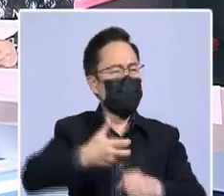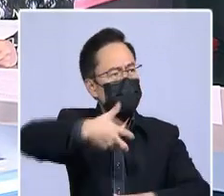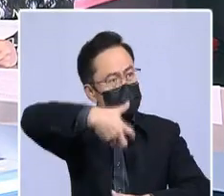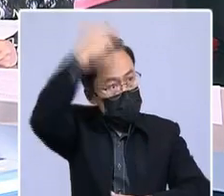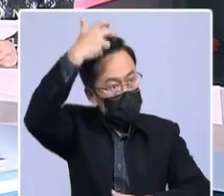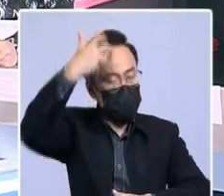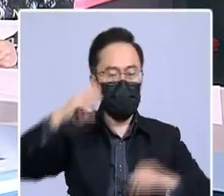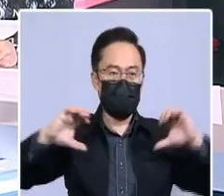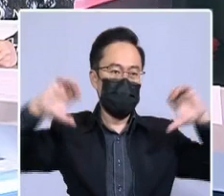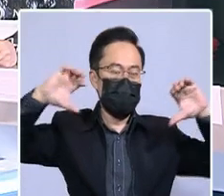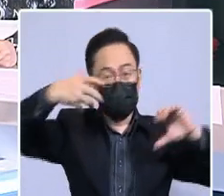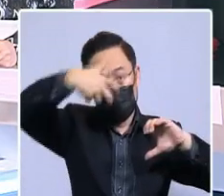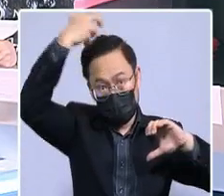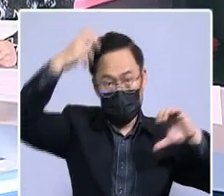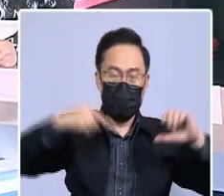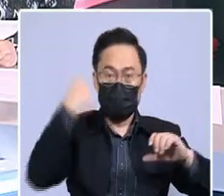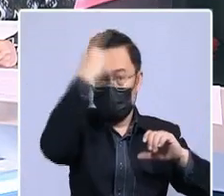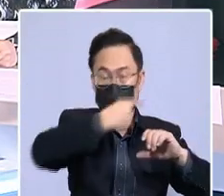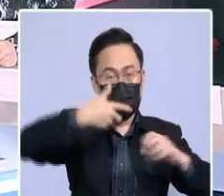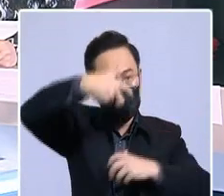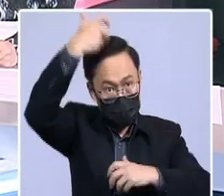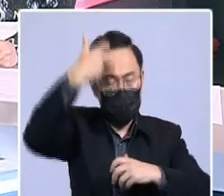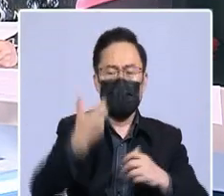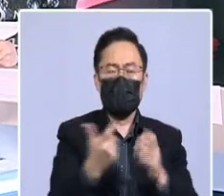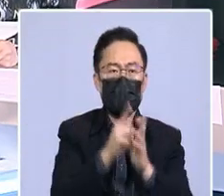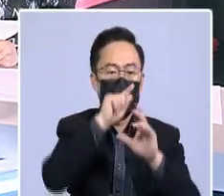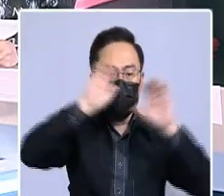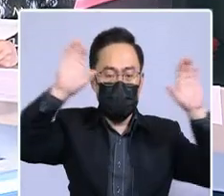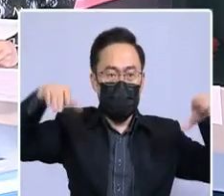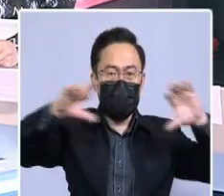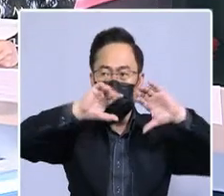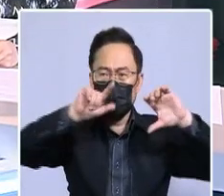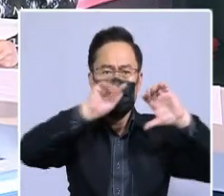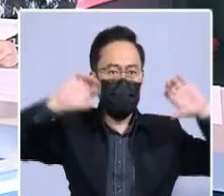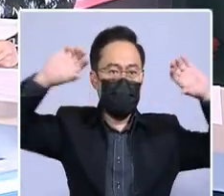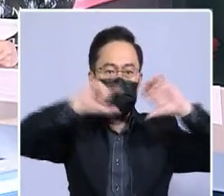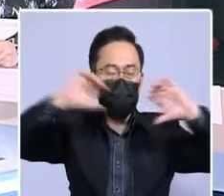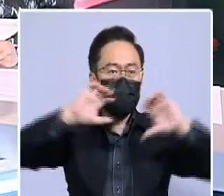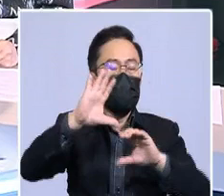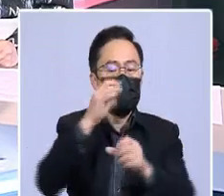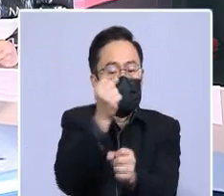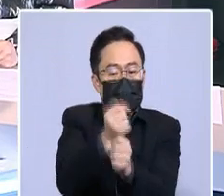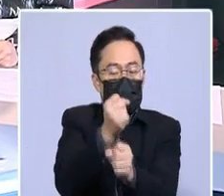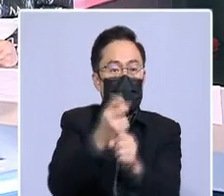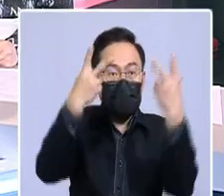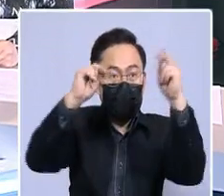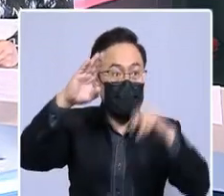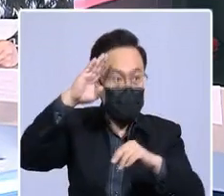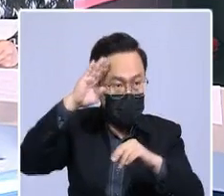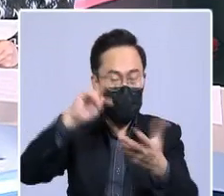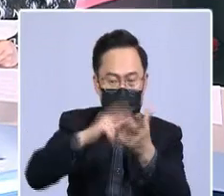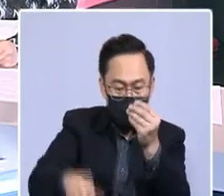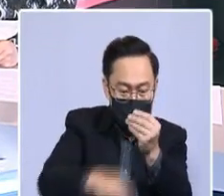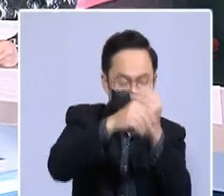มถึงสิ่งศักดิ์สิทธิ์มากมายอยู่ในภายในห้องทำงานของท่านนายกรัฐมนตรีด้วยนะคะหลายคนก็มองว่าอ๋อนี่เป็นการปรับฮวงจุ้ยหรือเปล่าเสริมสร้